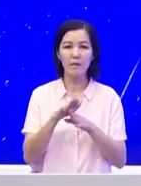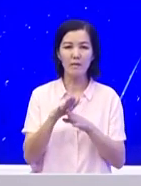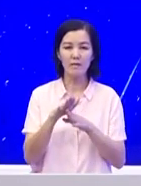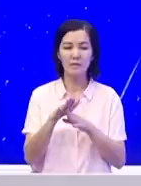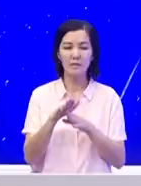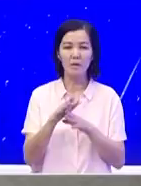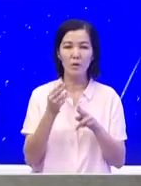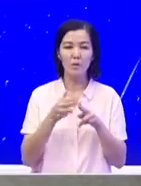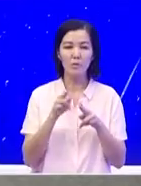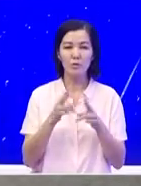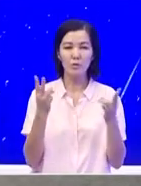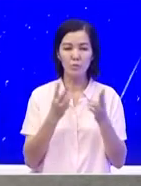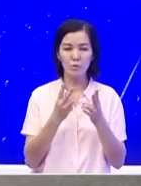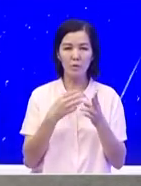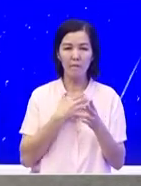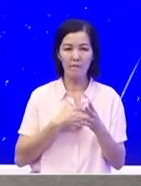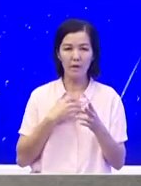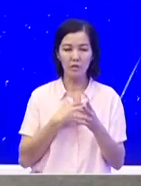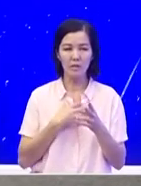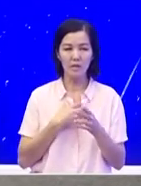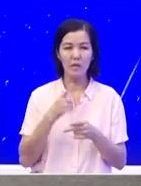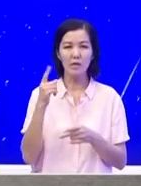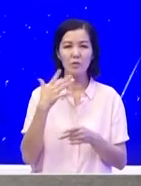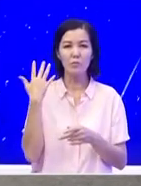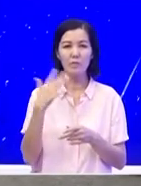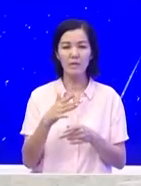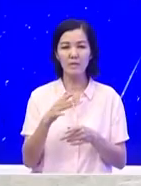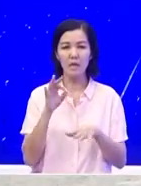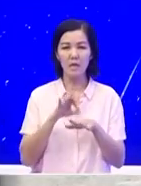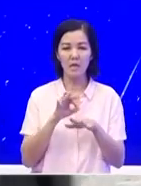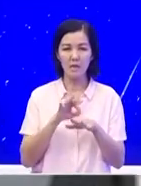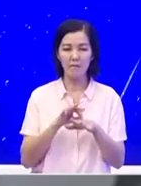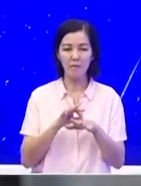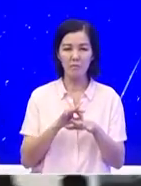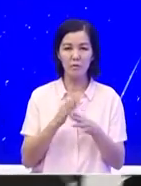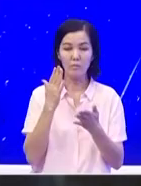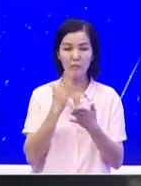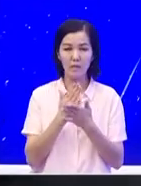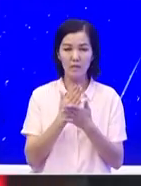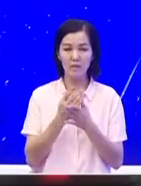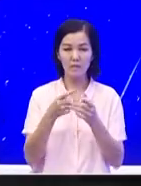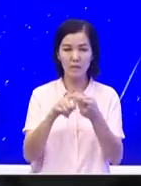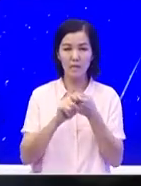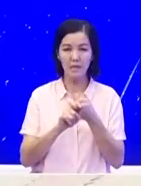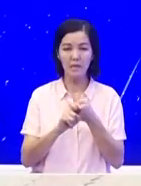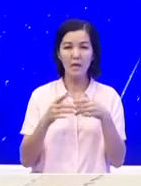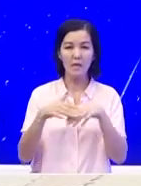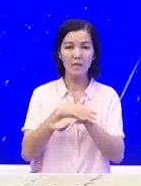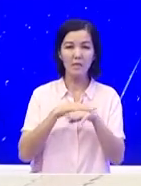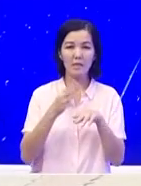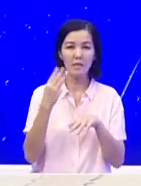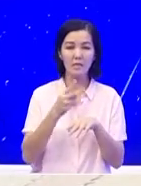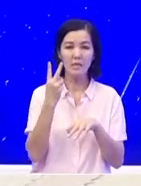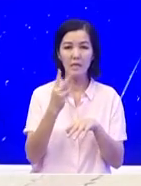оправданная. Анализы более 150 текелийцев на коронавирус оказались положительными. При общей численности населения в 33